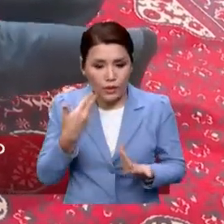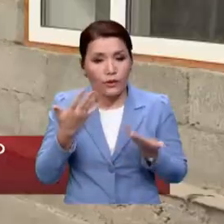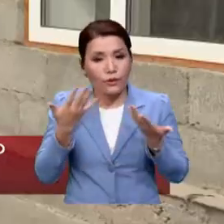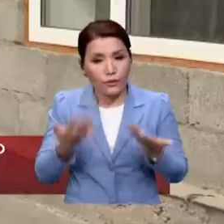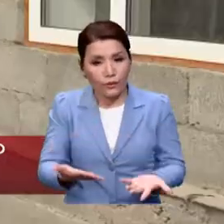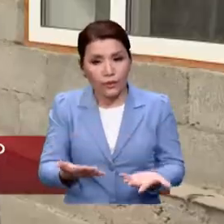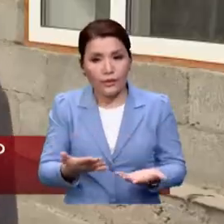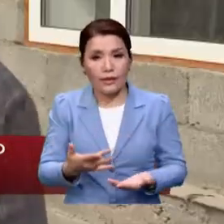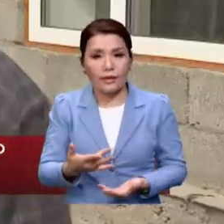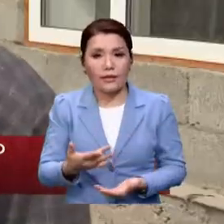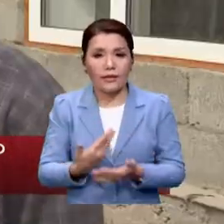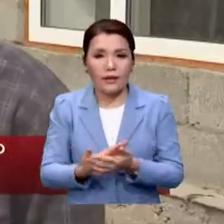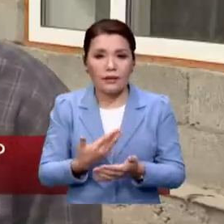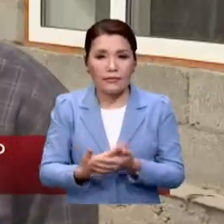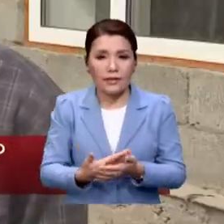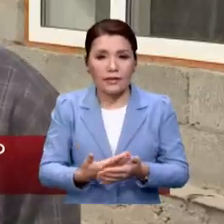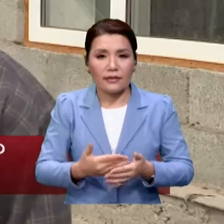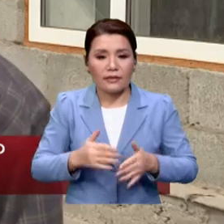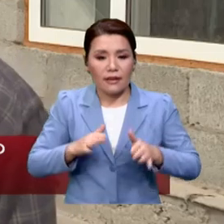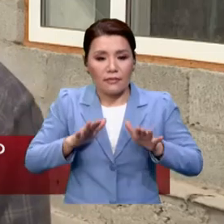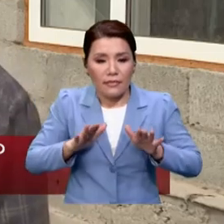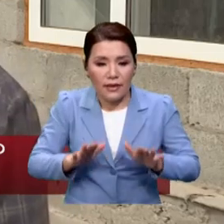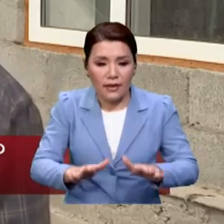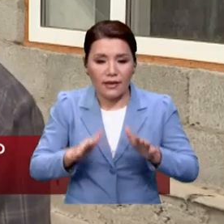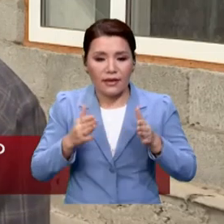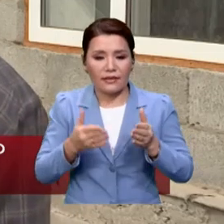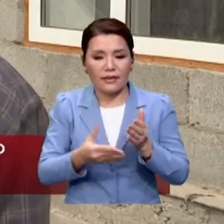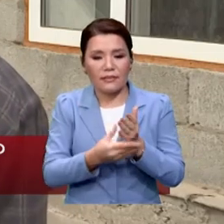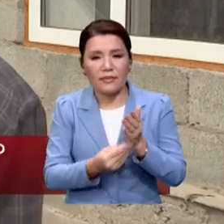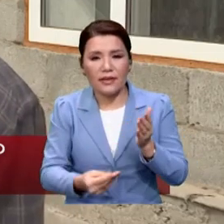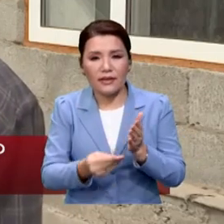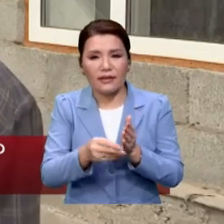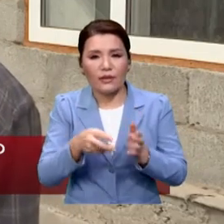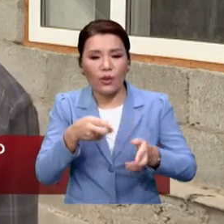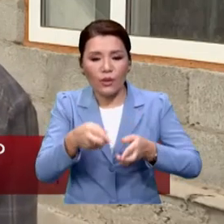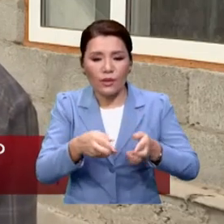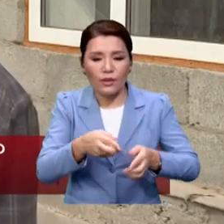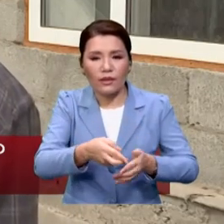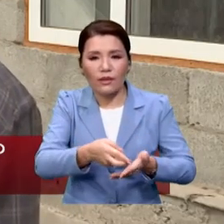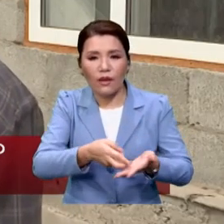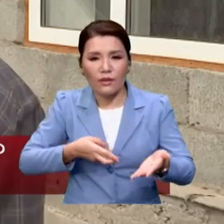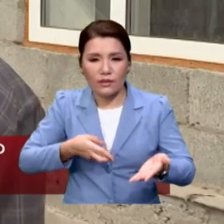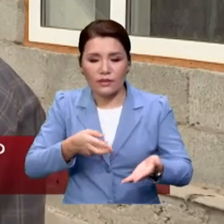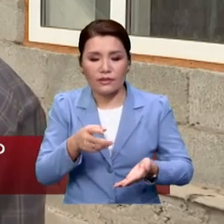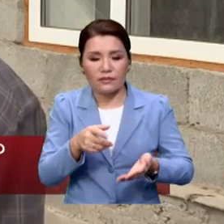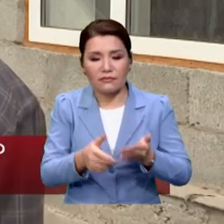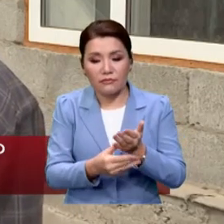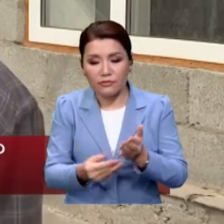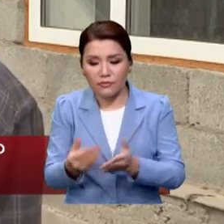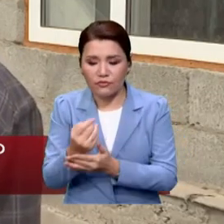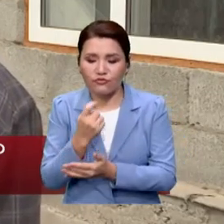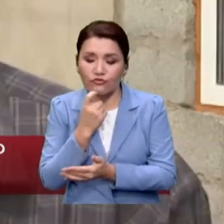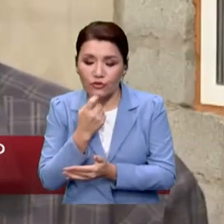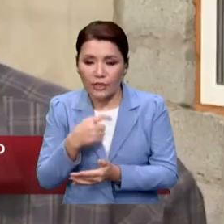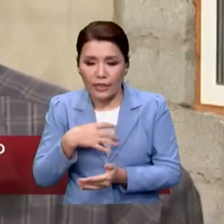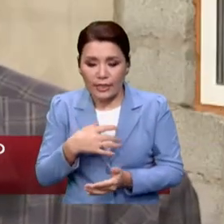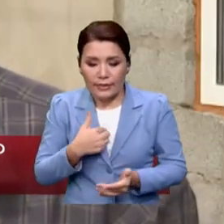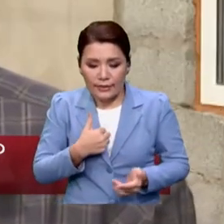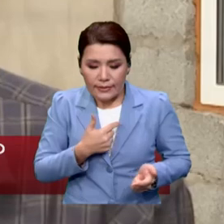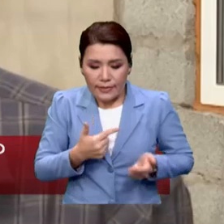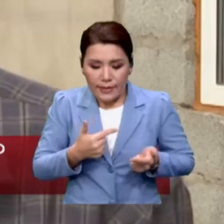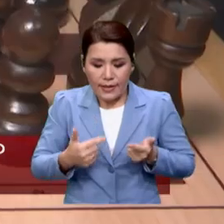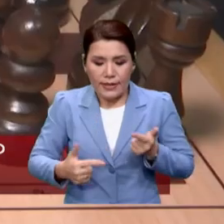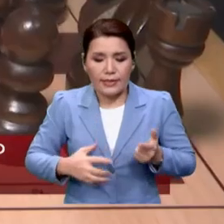кейін жаңағы ішпен пышаққа жату, сондайларға қиын нәрселер, енді соған өзімді дайындап